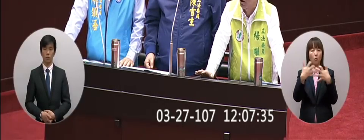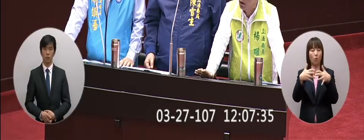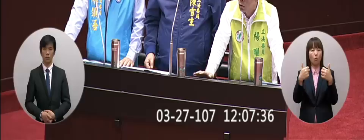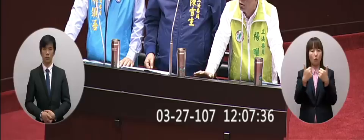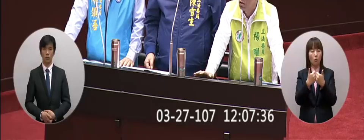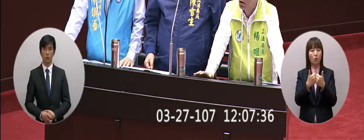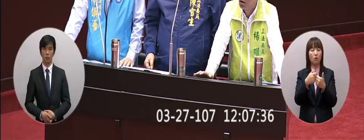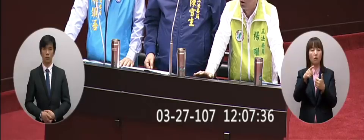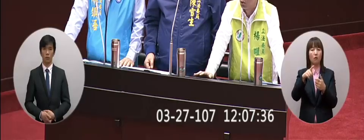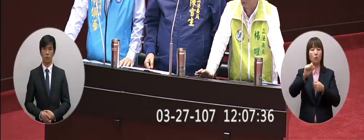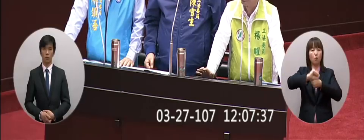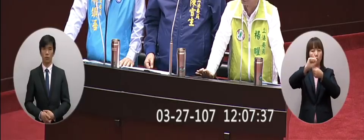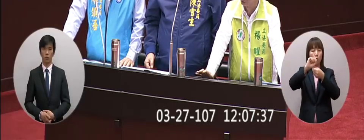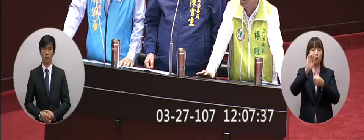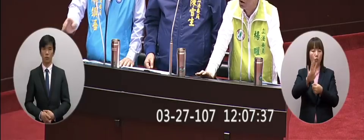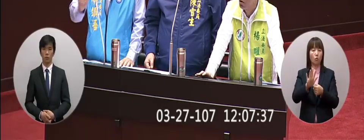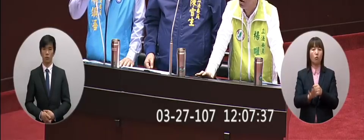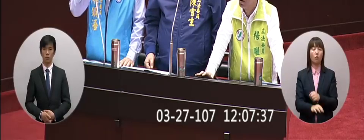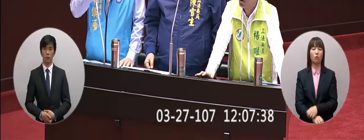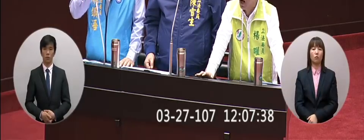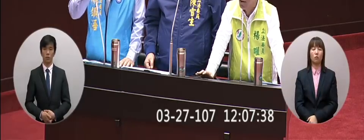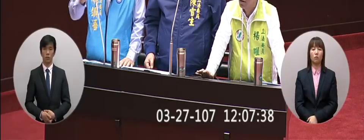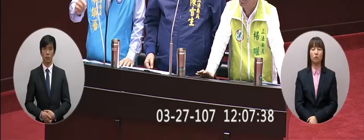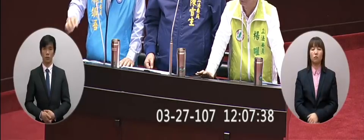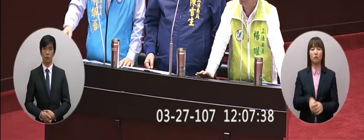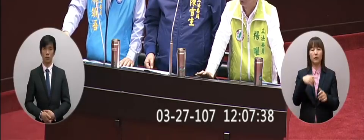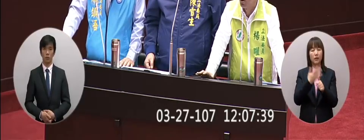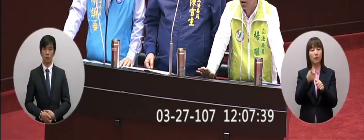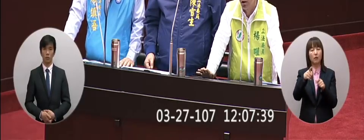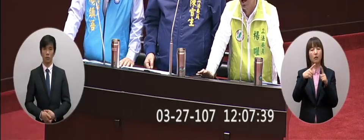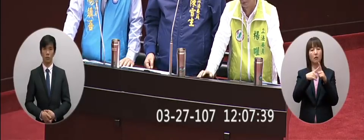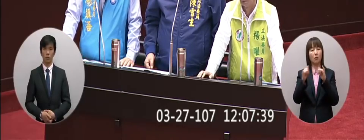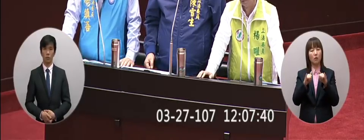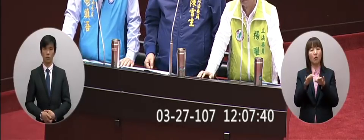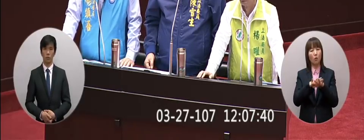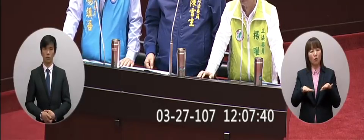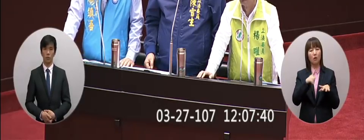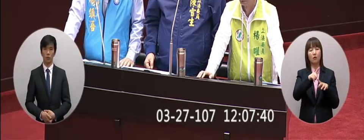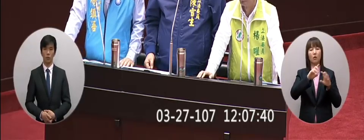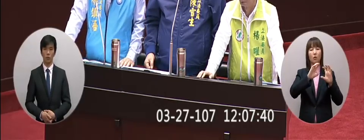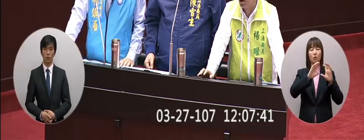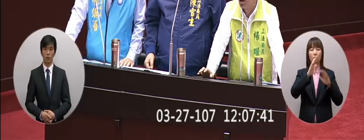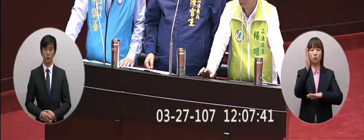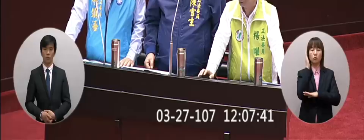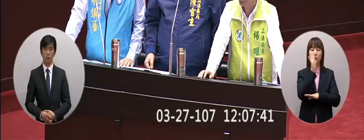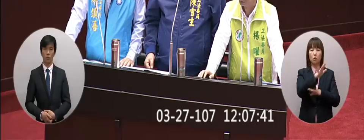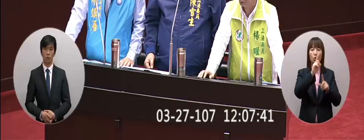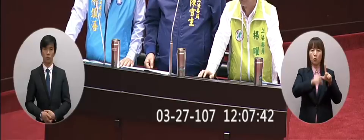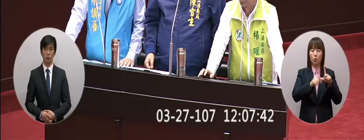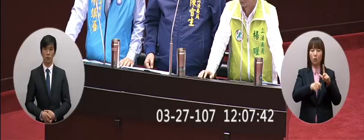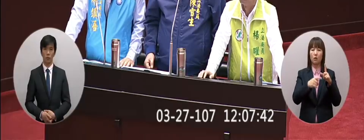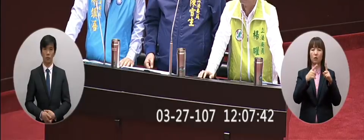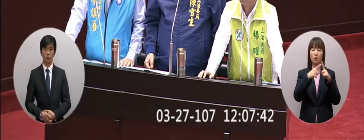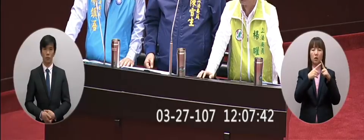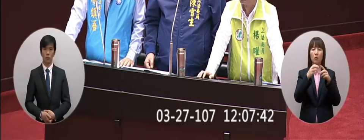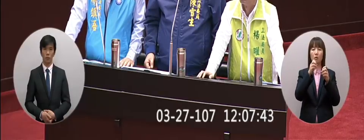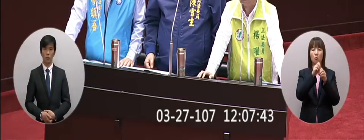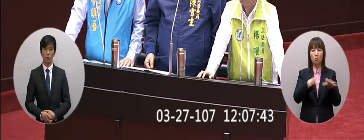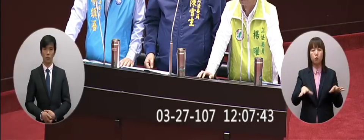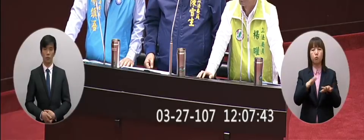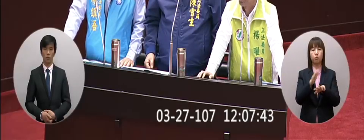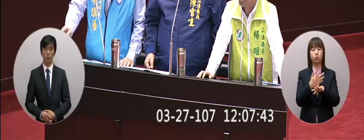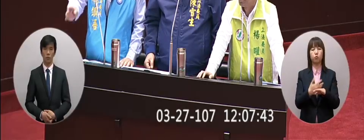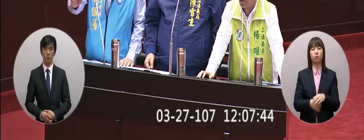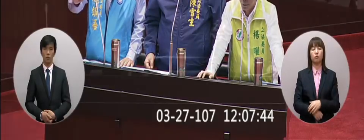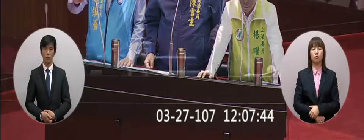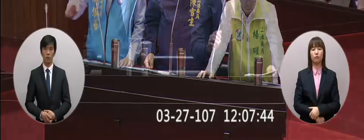的离岛地区有多一点就业机会，安定国营事业的人力发展，这样子。